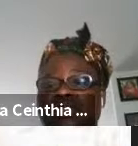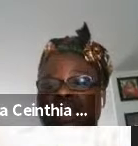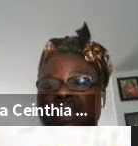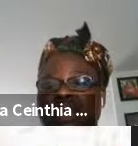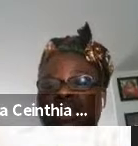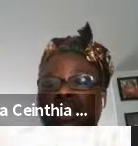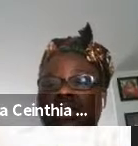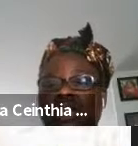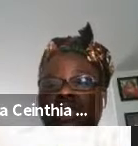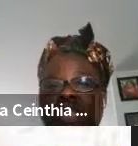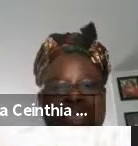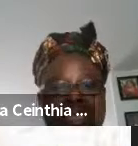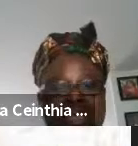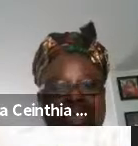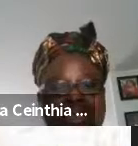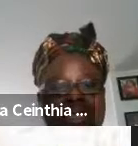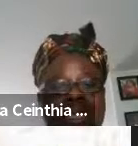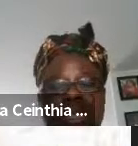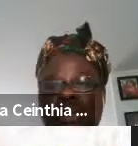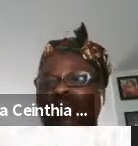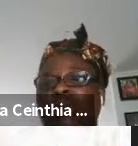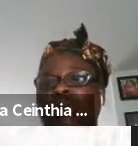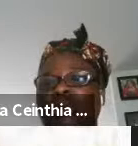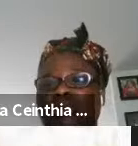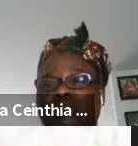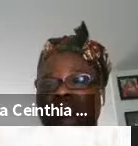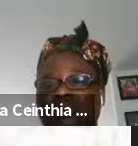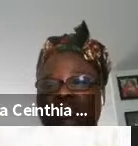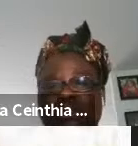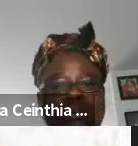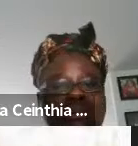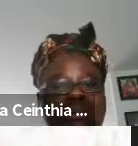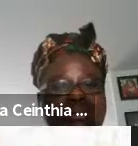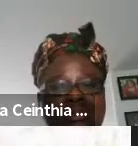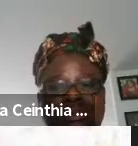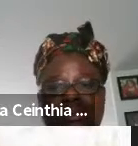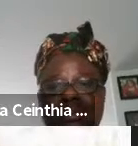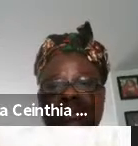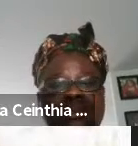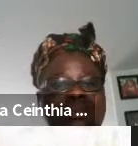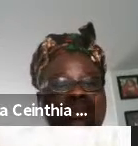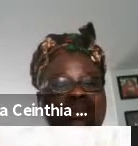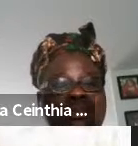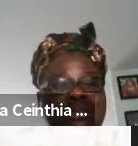Je viens de l'école Georges-Étienne Cartier de Toronto.